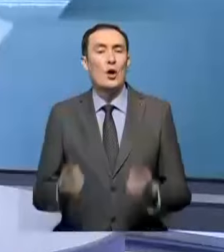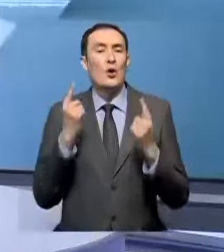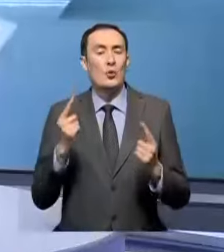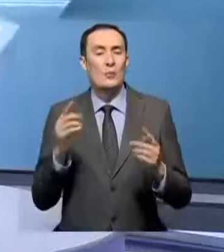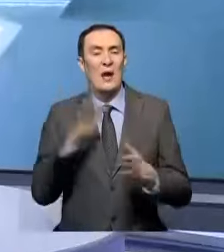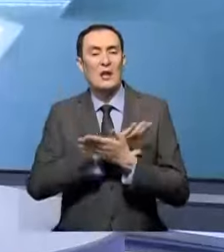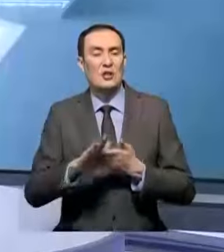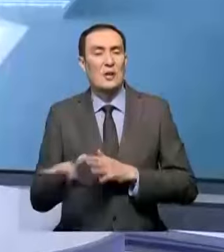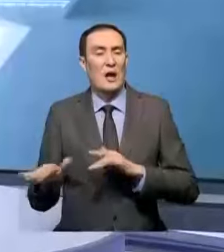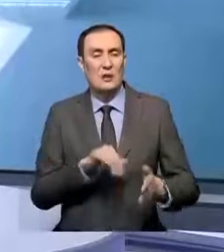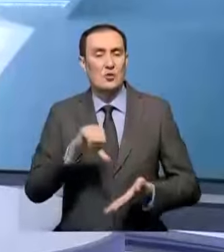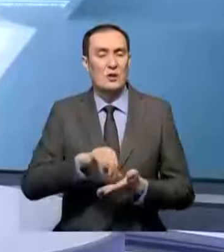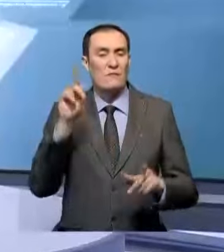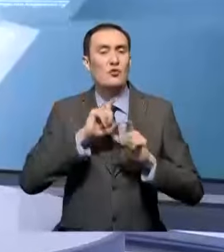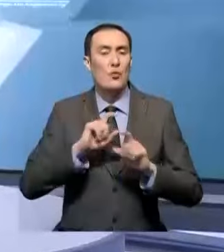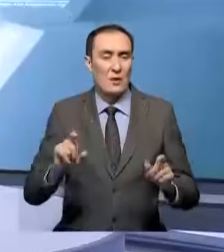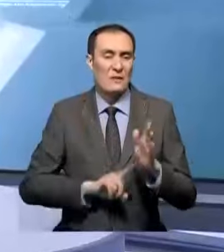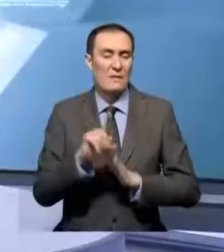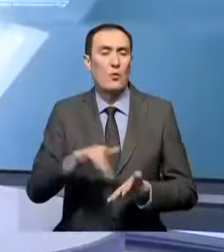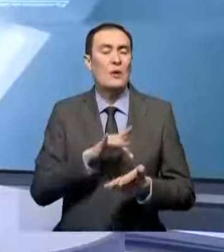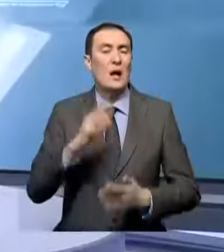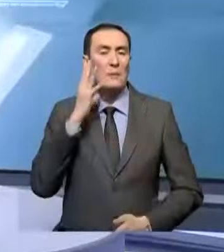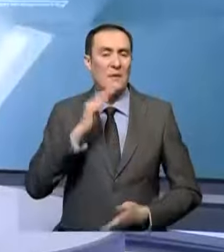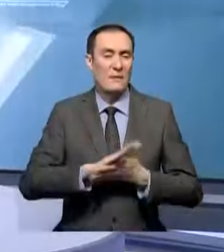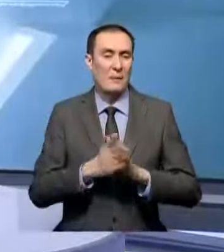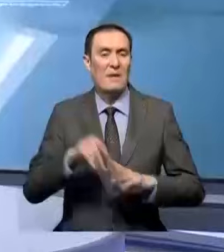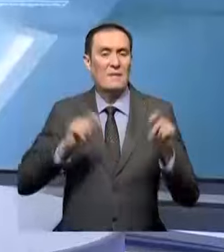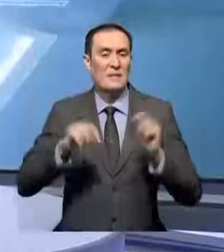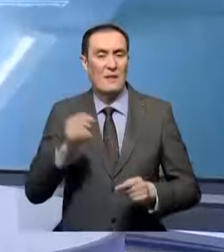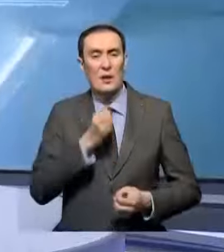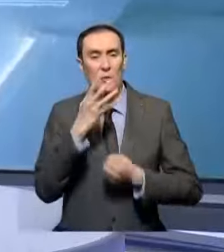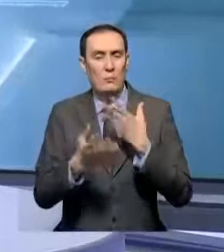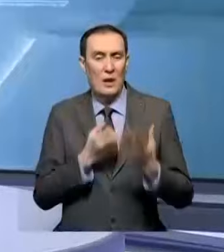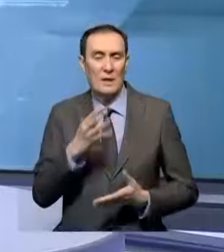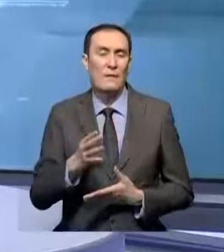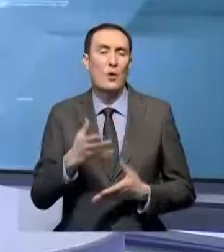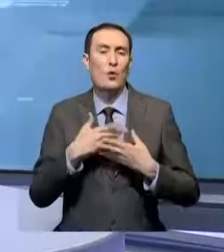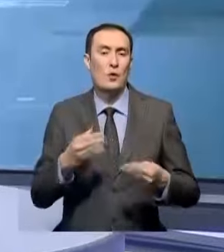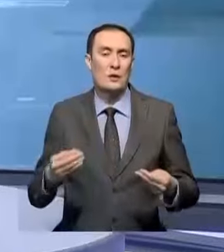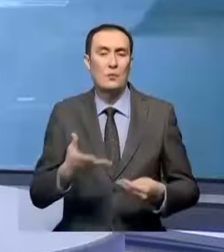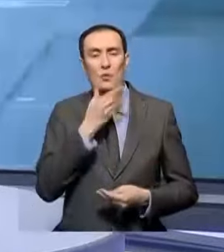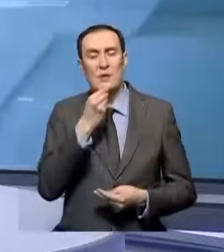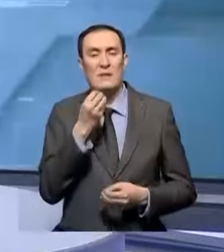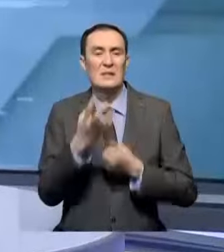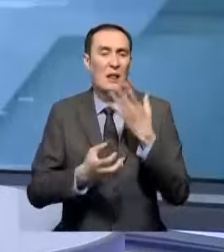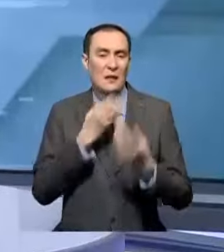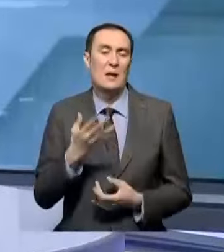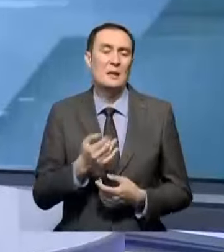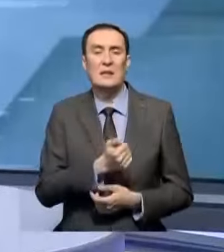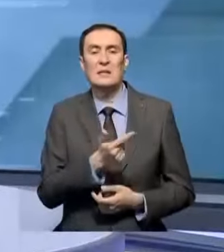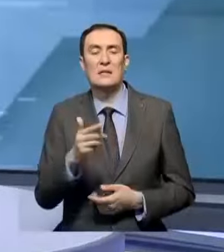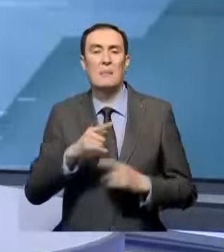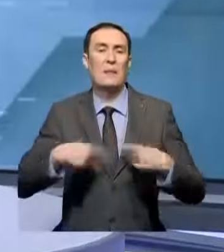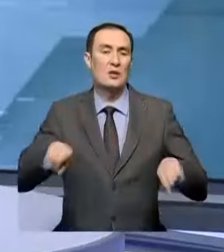Масштабная экологическая акция с участием школьников стартовала в Алматы. В рамках фестиваля тюльпанов Куктем, Курке, Кызгалдак на